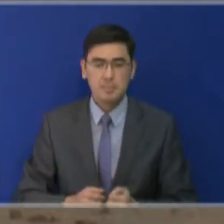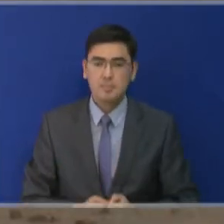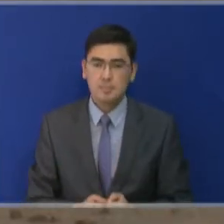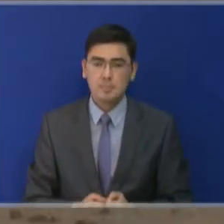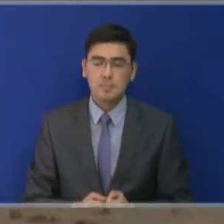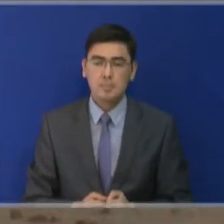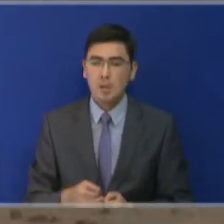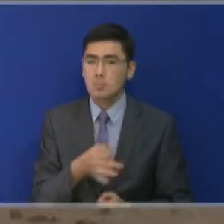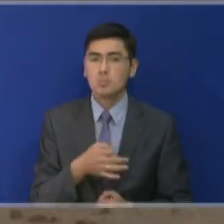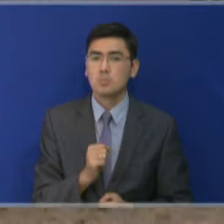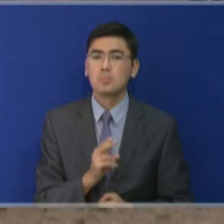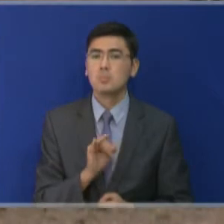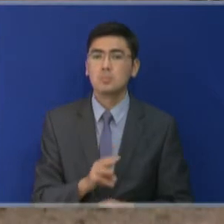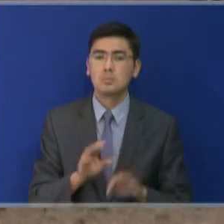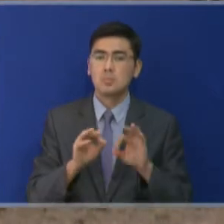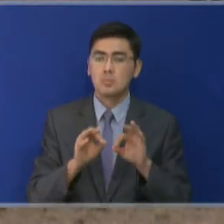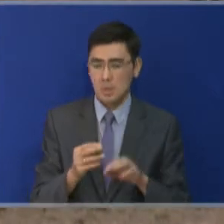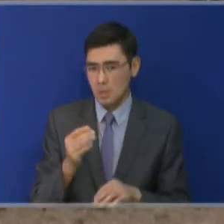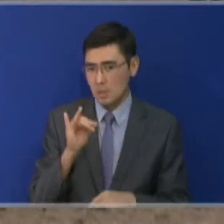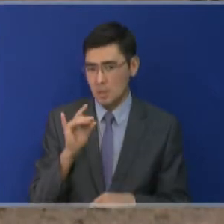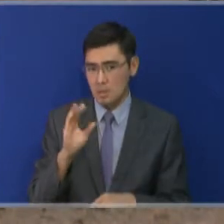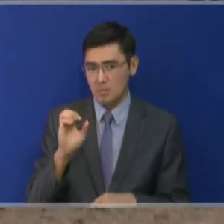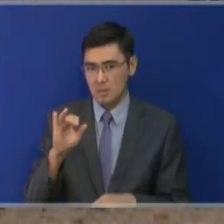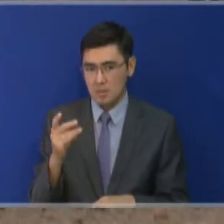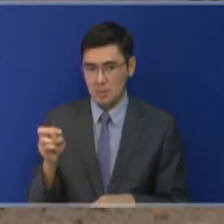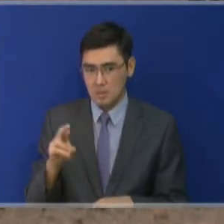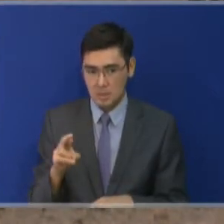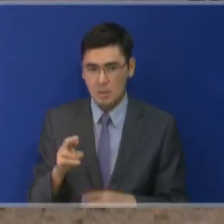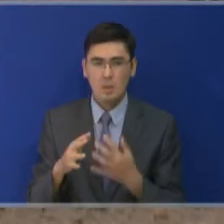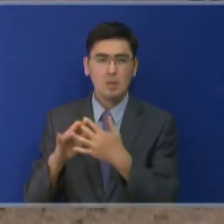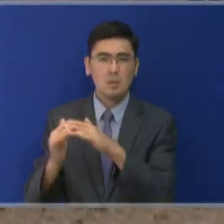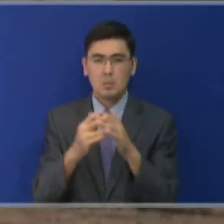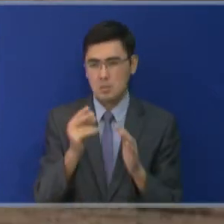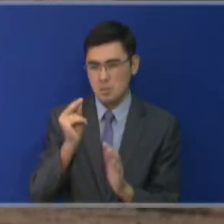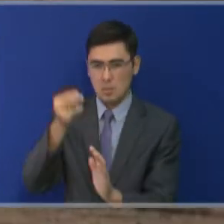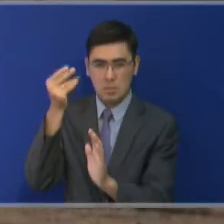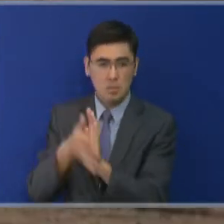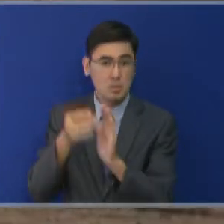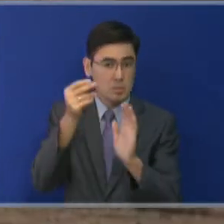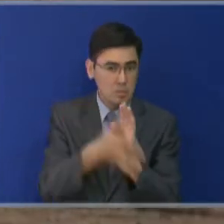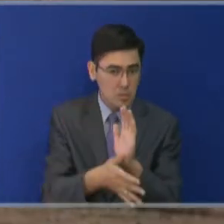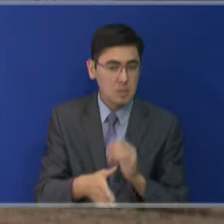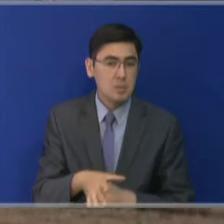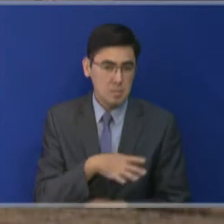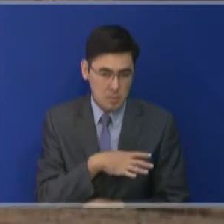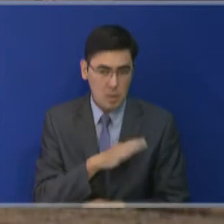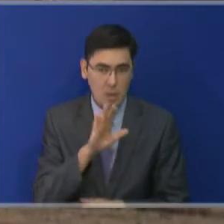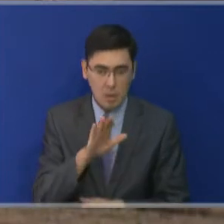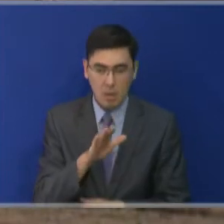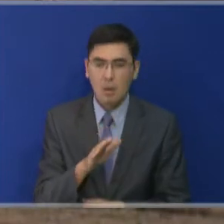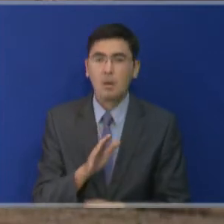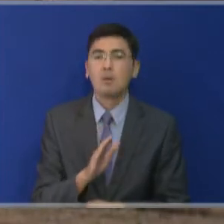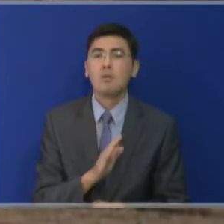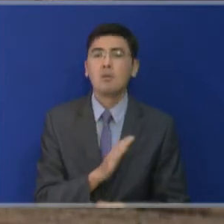ағымдағы жылдардағы инвестициялардың басым бөлігінің ауыл шаруашылығындағы басқа салаларға кеткенімен түсіндіруге тырысты. Алайда ол